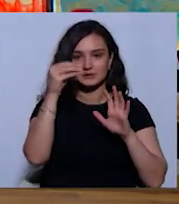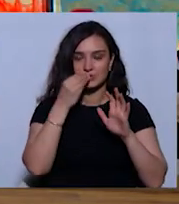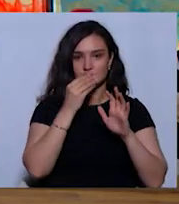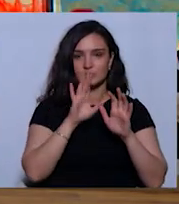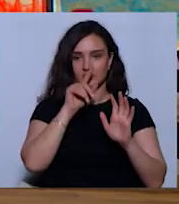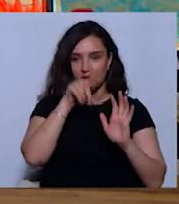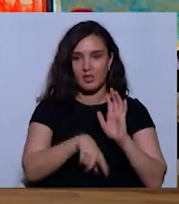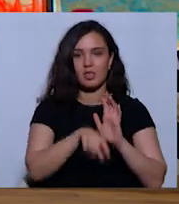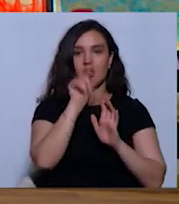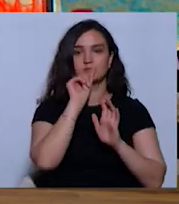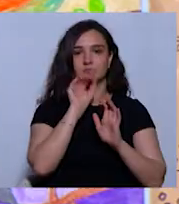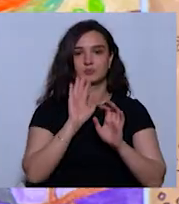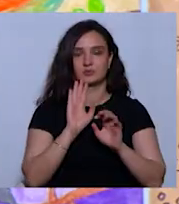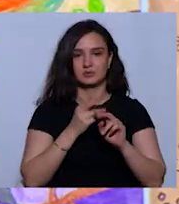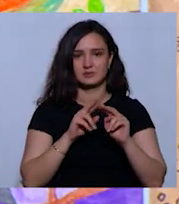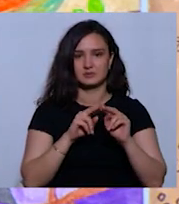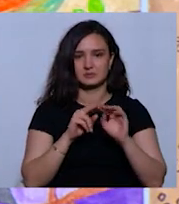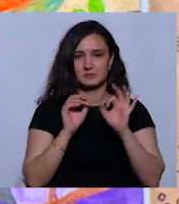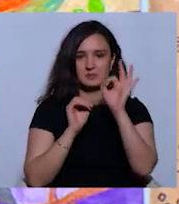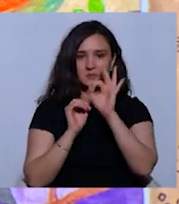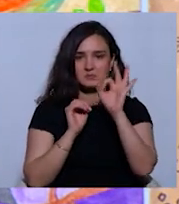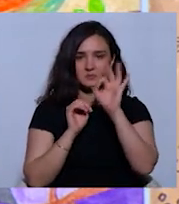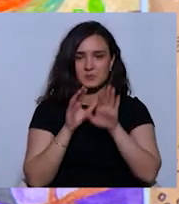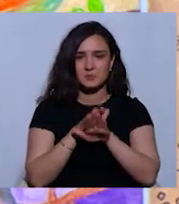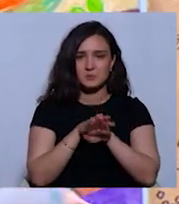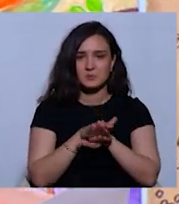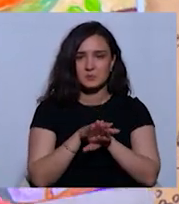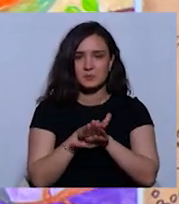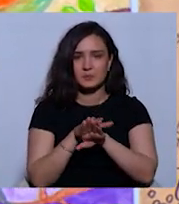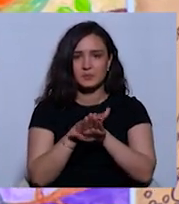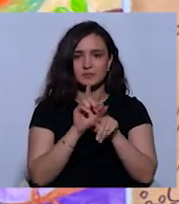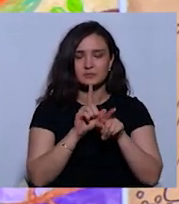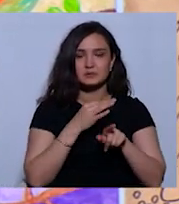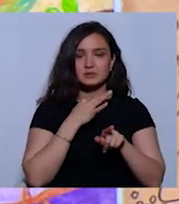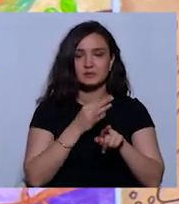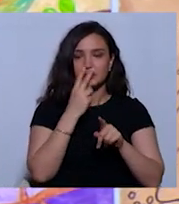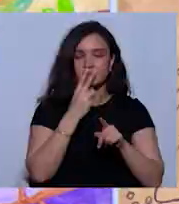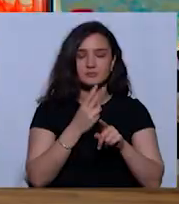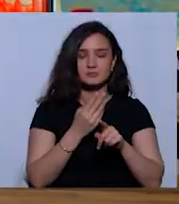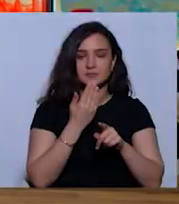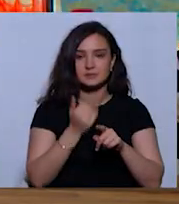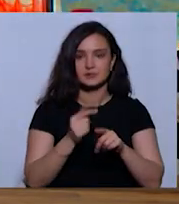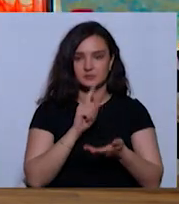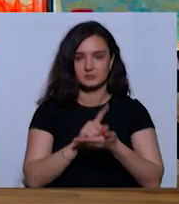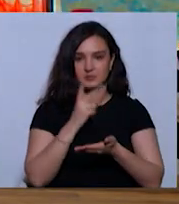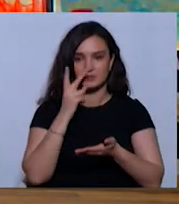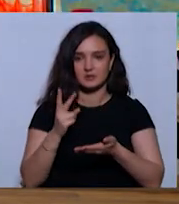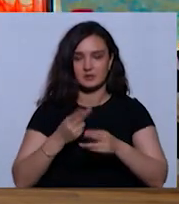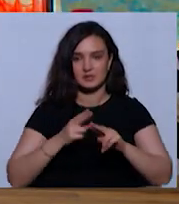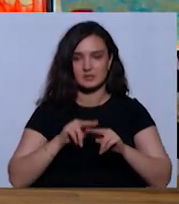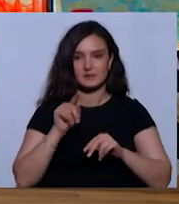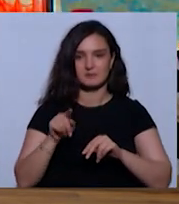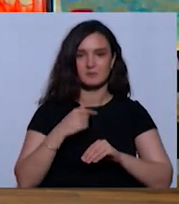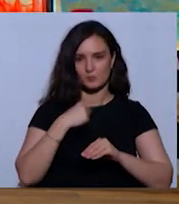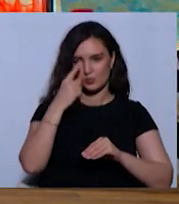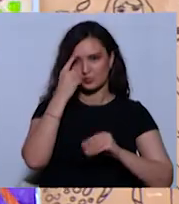ეგრო ჩაყლაპონ. ესენი არიან, აი ესეთი სუსუ პატარები და უსაყვარლესები არიან. ნახეთ, აი აუცილებლად ნახეთ ეს.